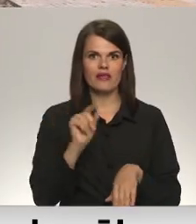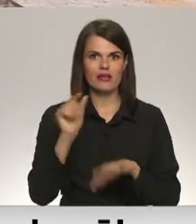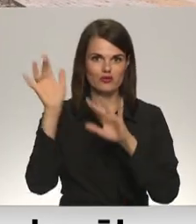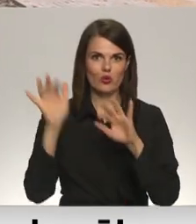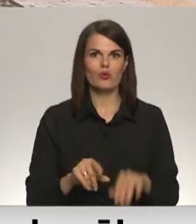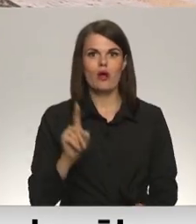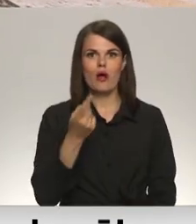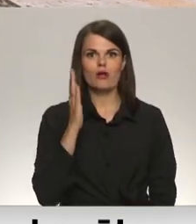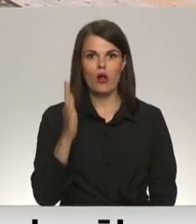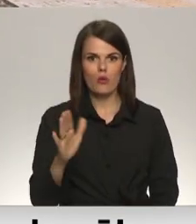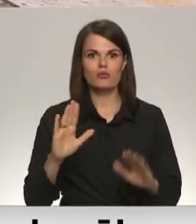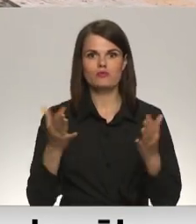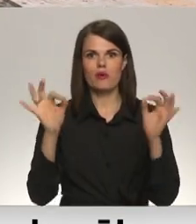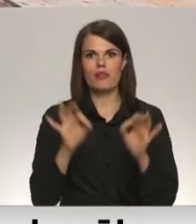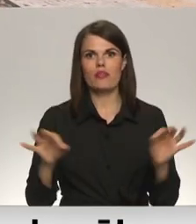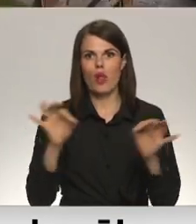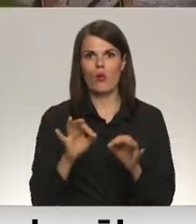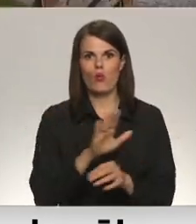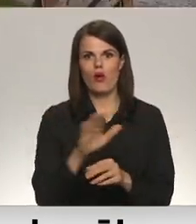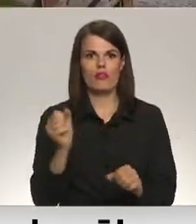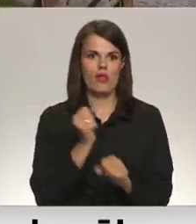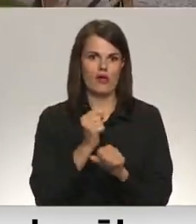atkal būs, bet neko nedara, jūs redziet paši.